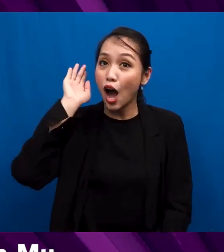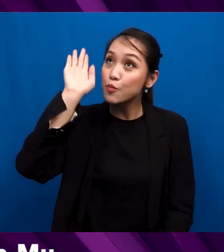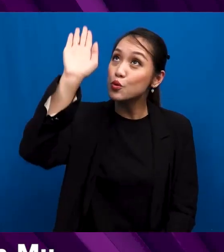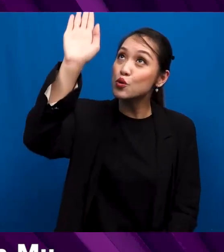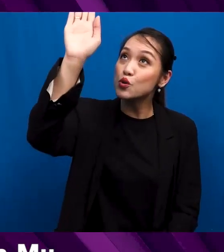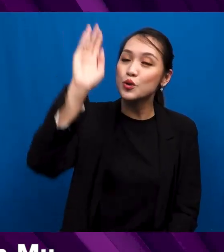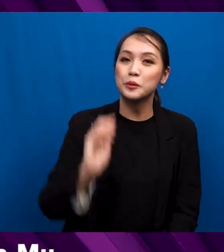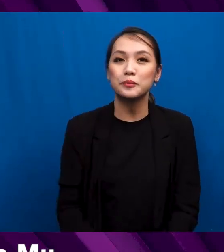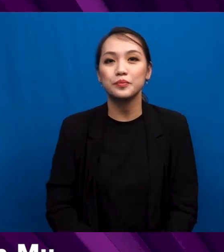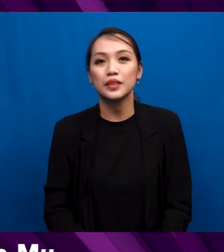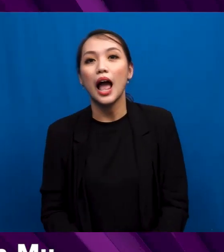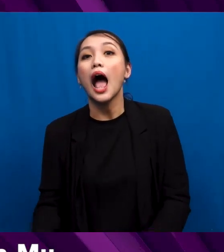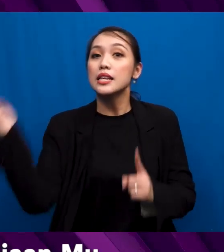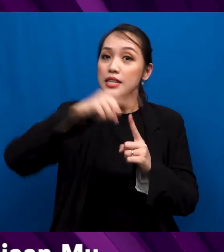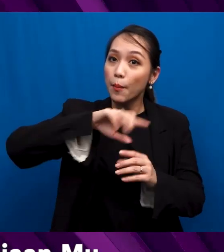rencana-Mu,